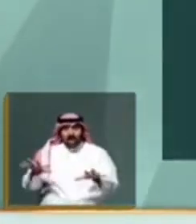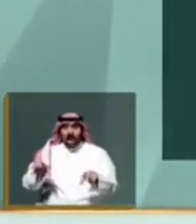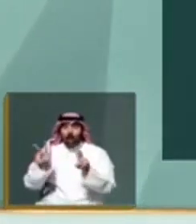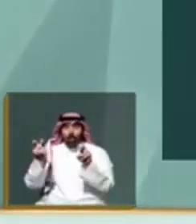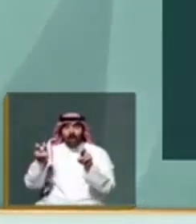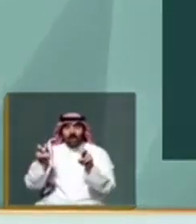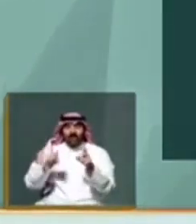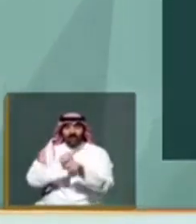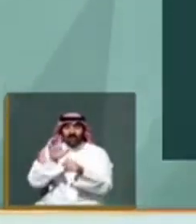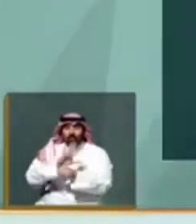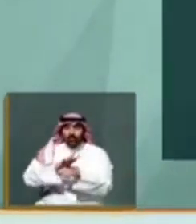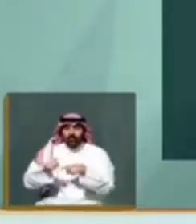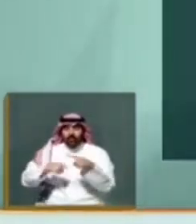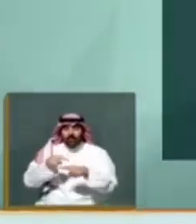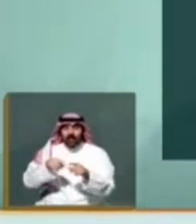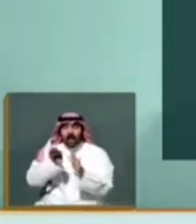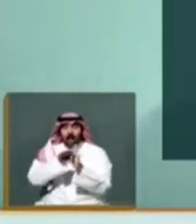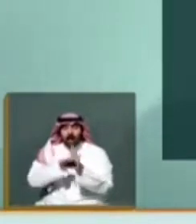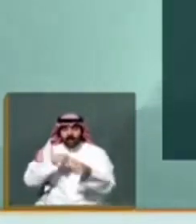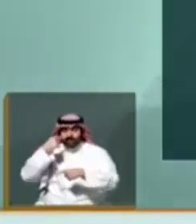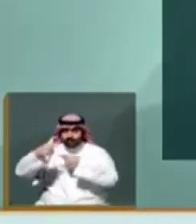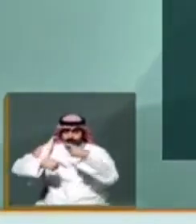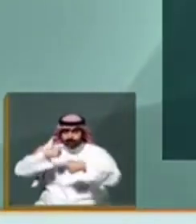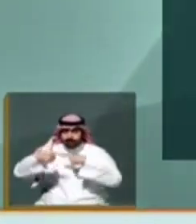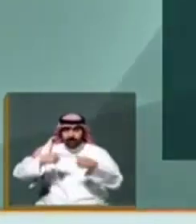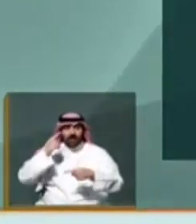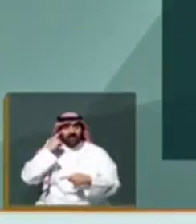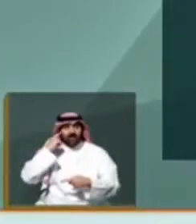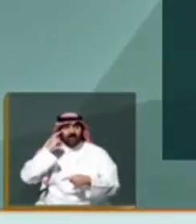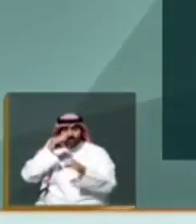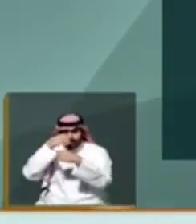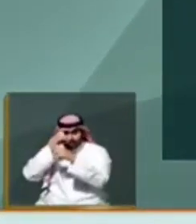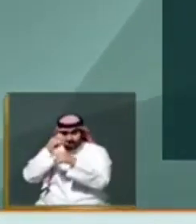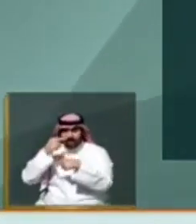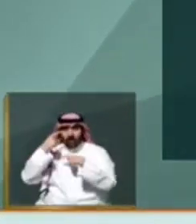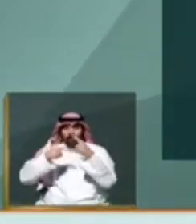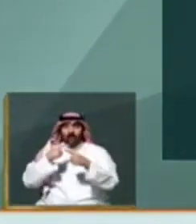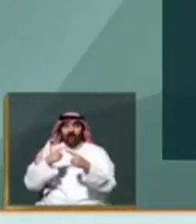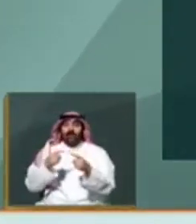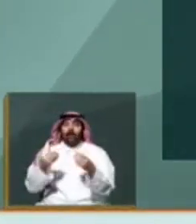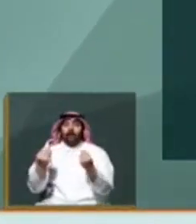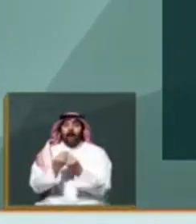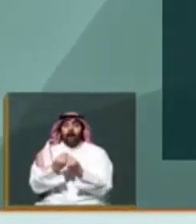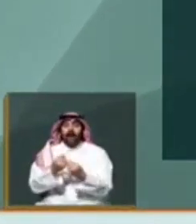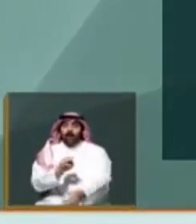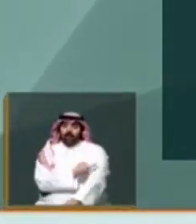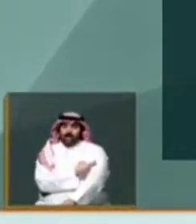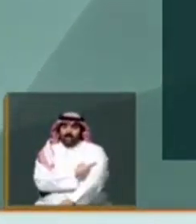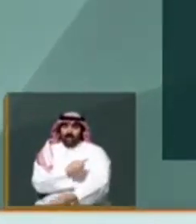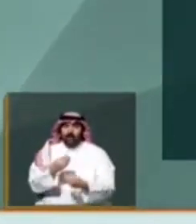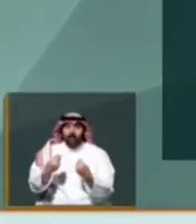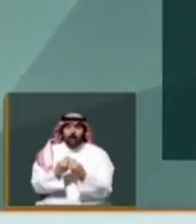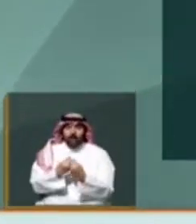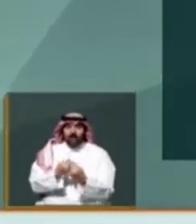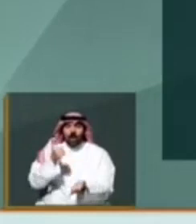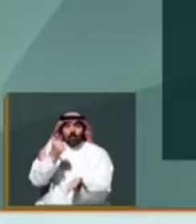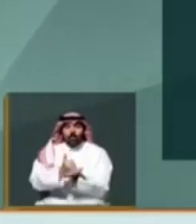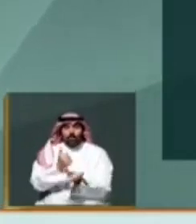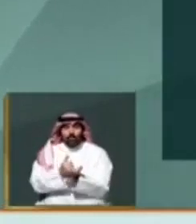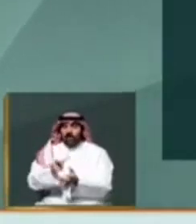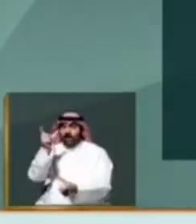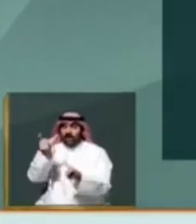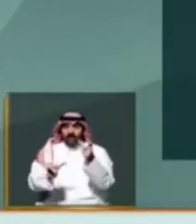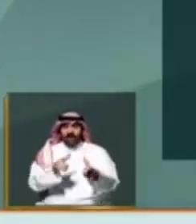كورونا، وأنها تخضع للتقييم المستمر مع الجهات الصحية المختصة. كما دعت الجميع لاستشعار مسؤولياتهم